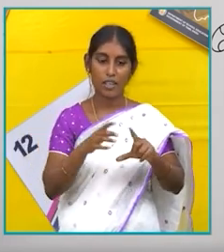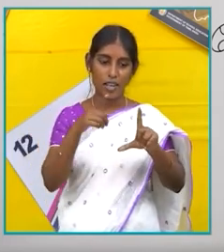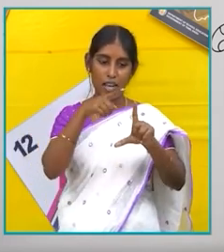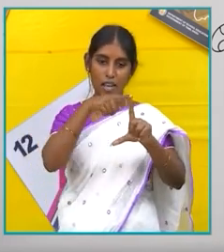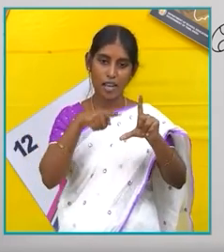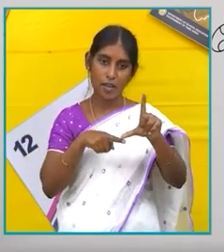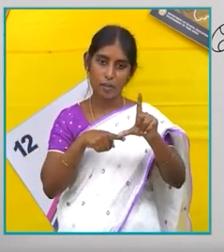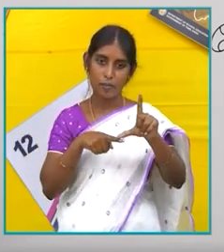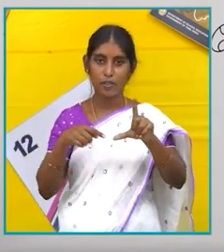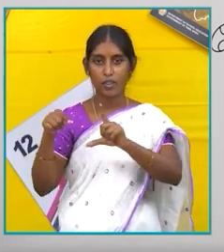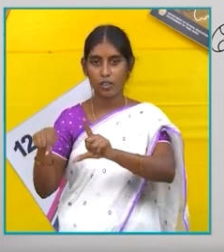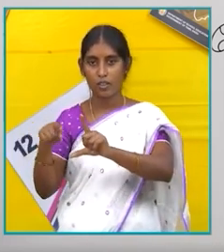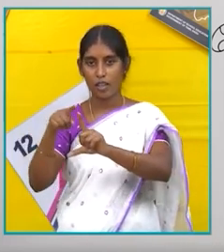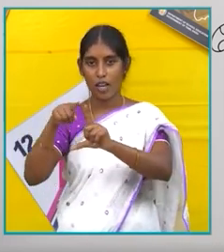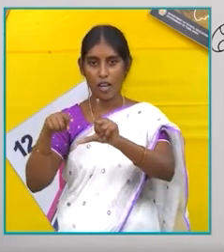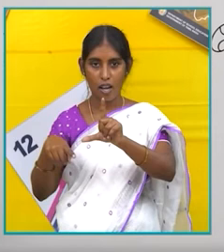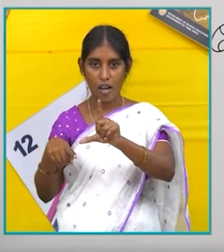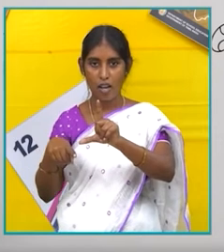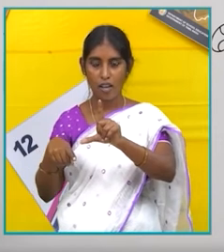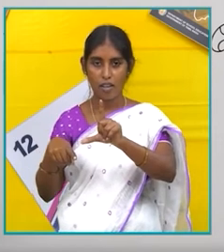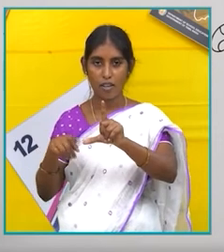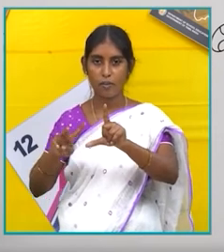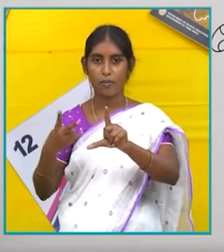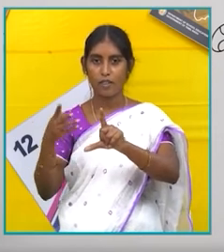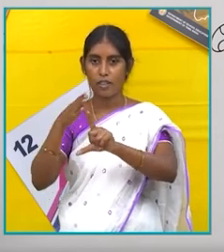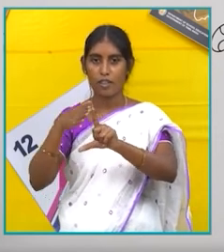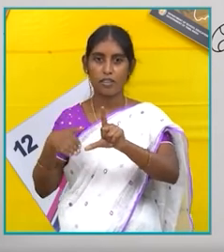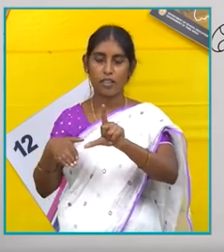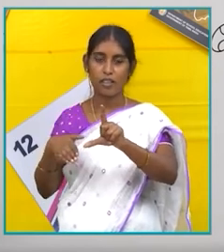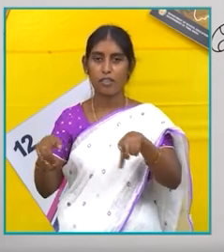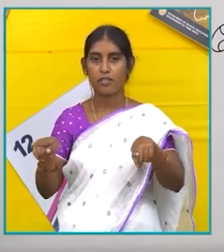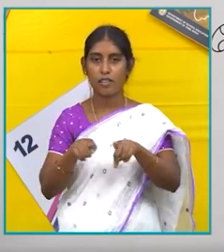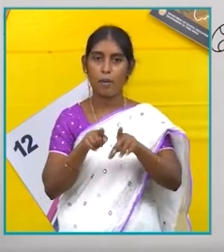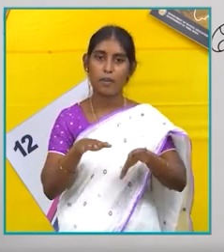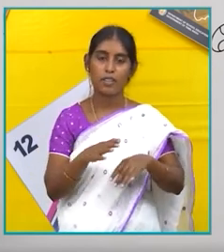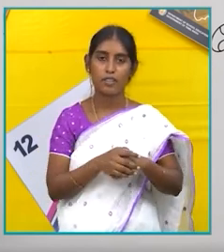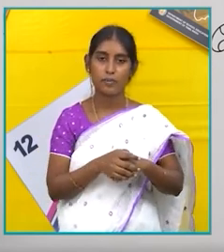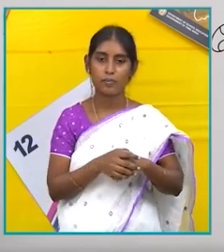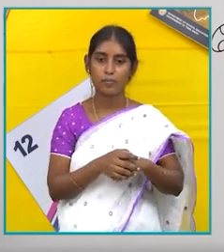ஒரு முக்கோணத்தோட கர்ணம் அதே மாதிரி மற்றொரு முக்கோணத்தோட கர்ணம் சமமா இருக்கணும்